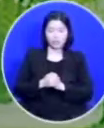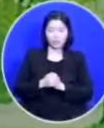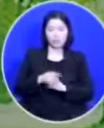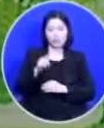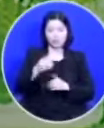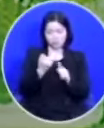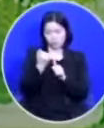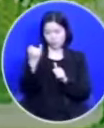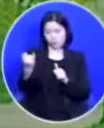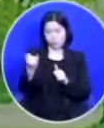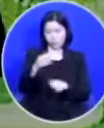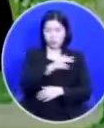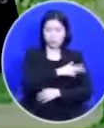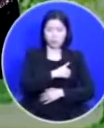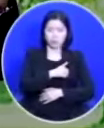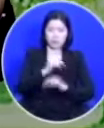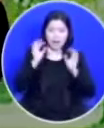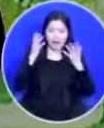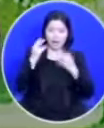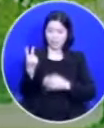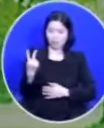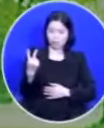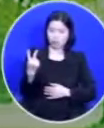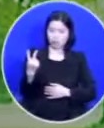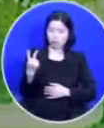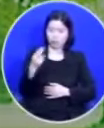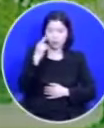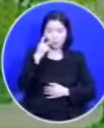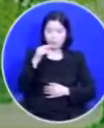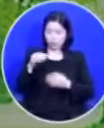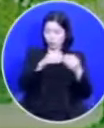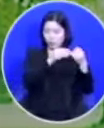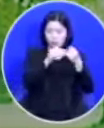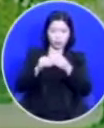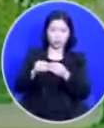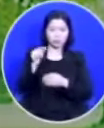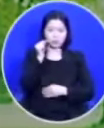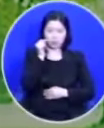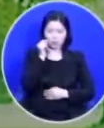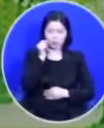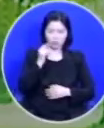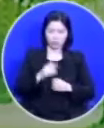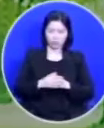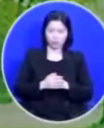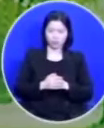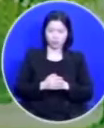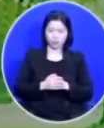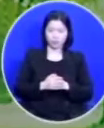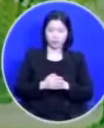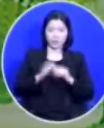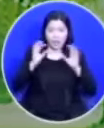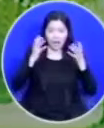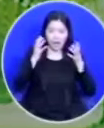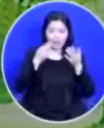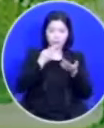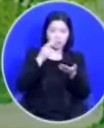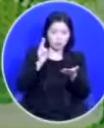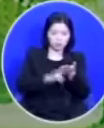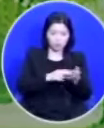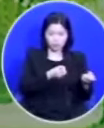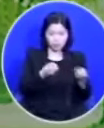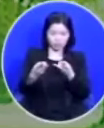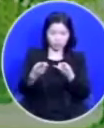그 부인 집사님 아이들 둘은 미국으로 데려 오지도 못하고 있어요 아이들이 편지를